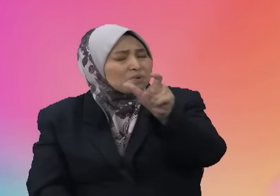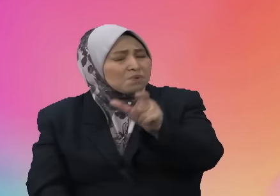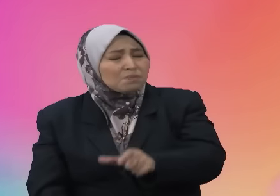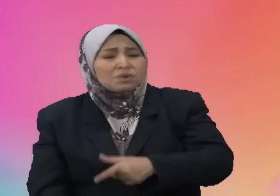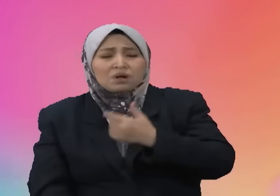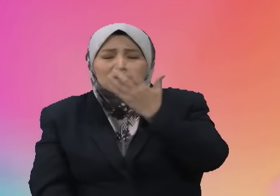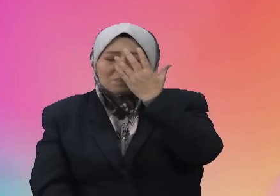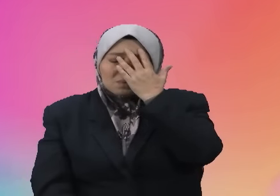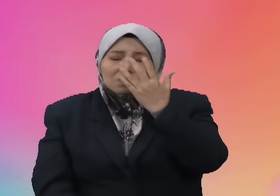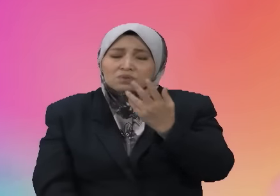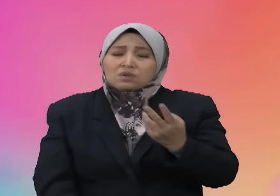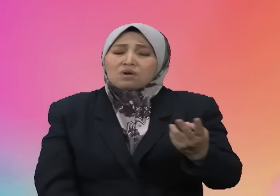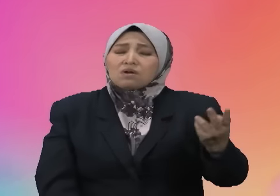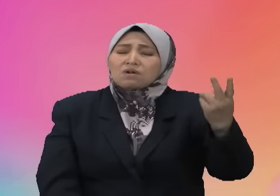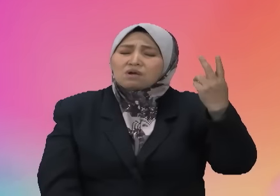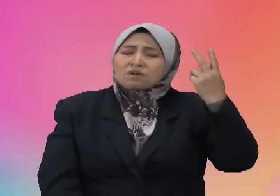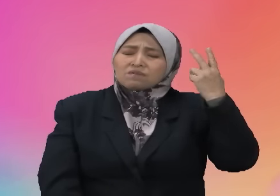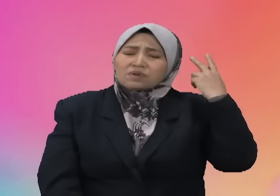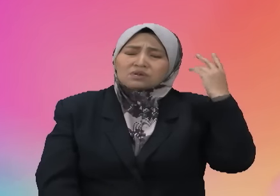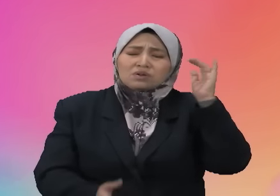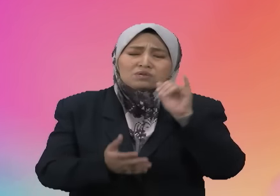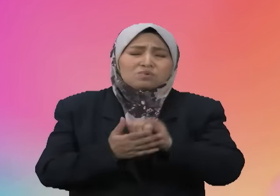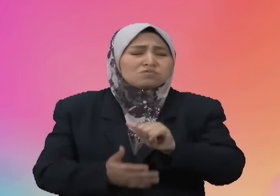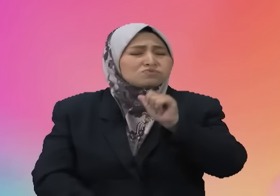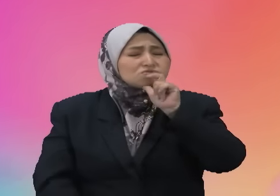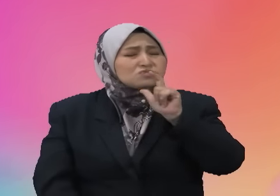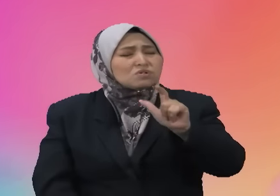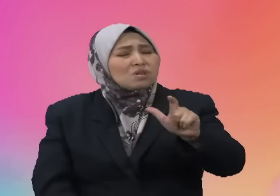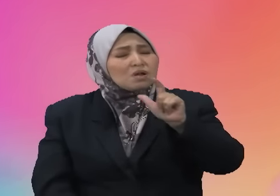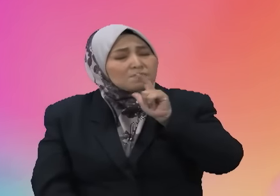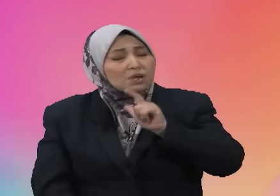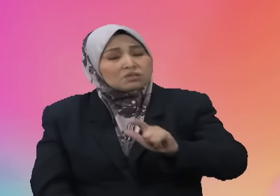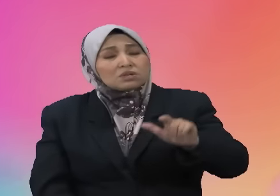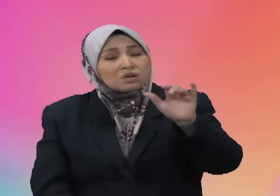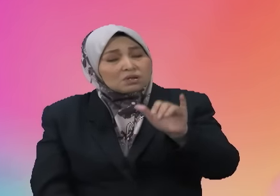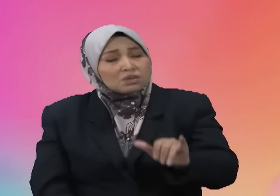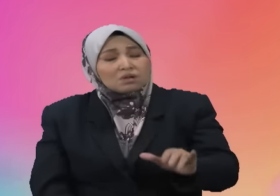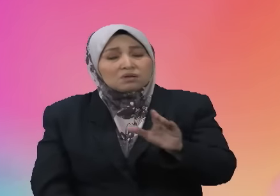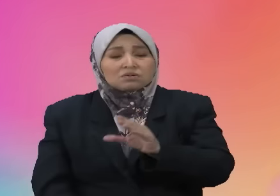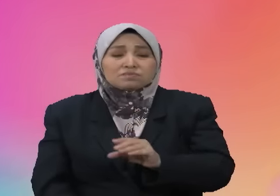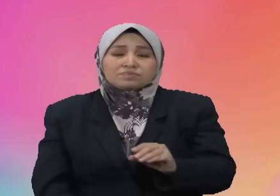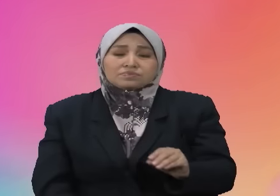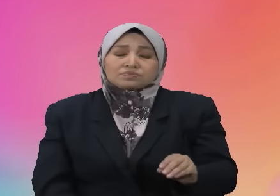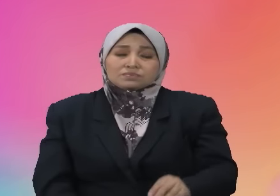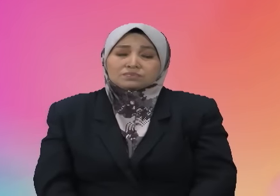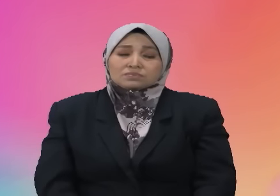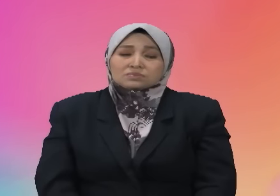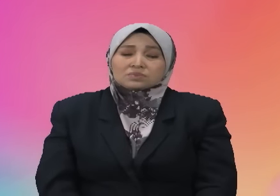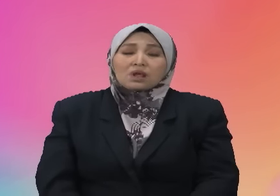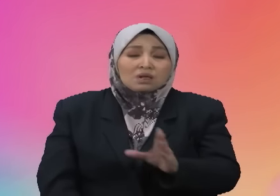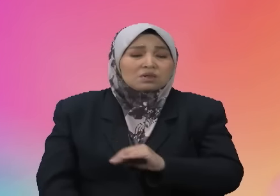maata abadan wala taquum ala qabrih